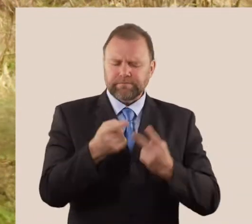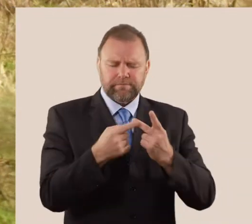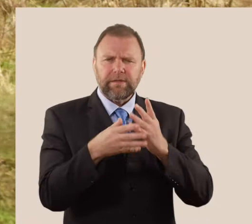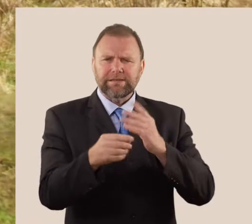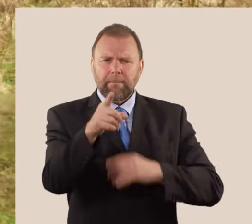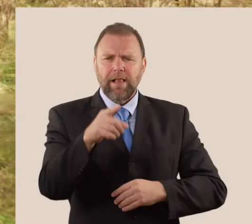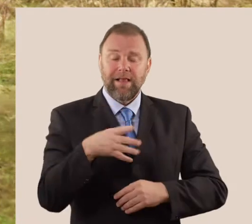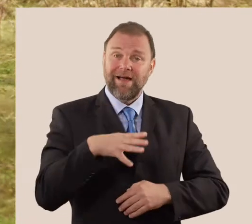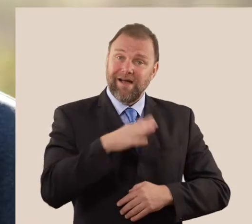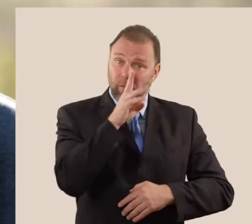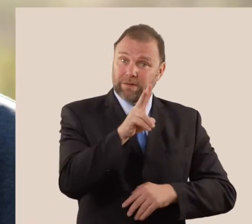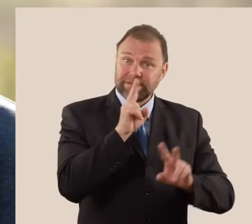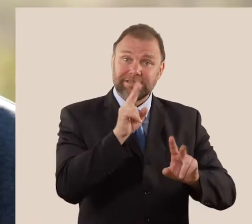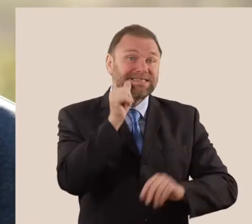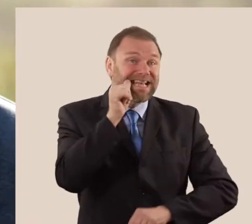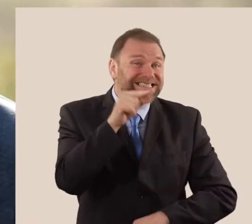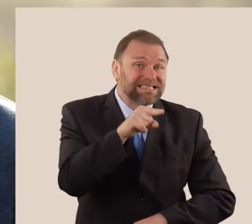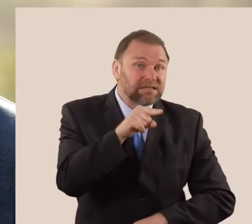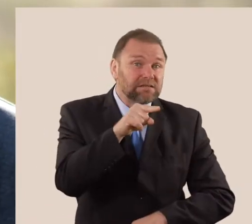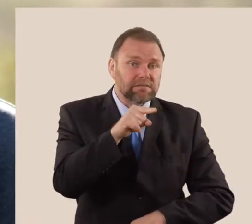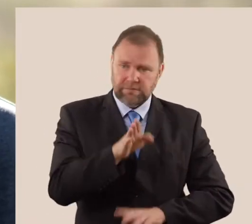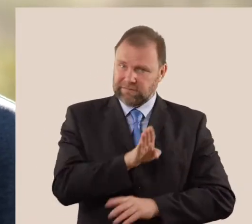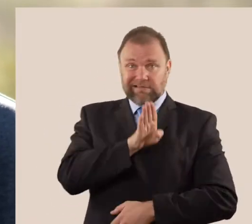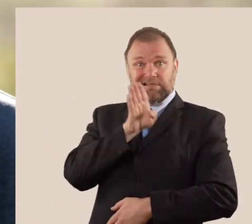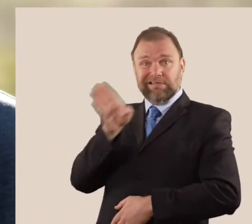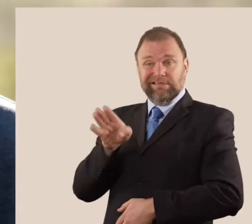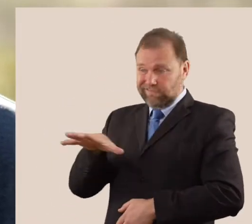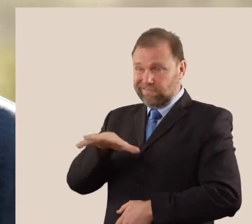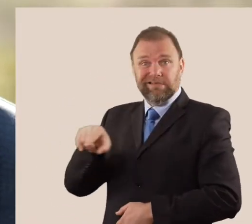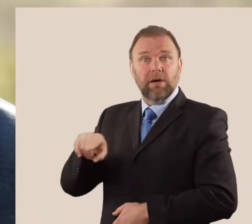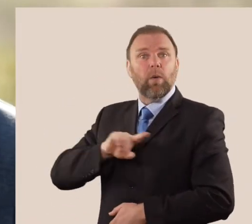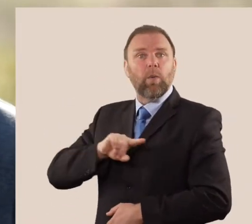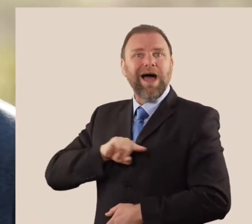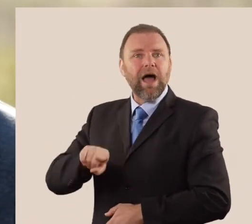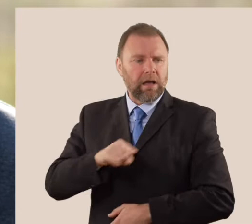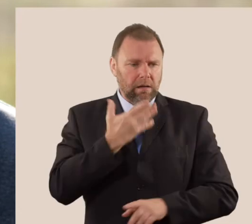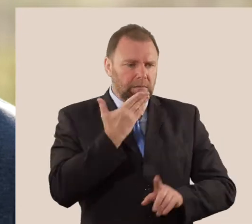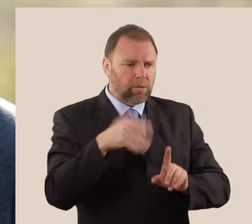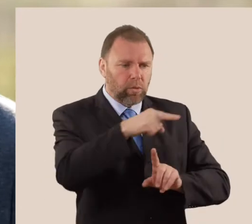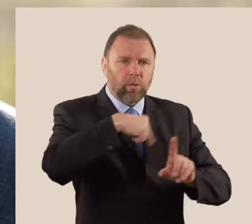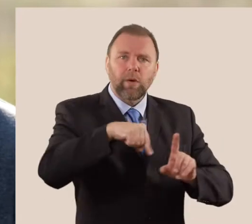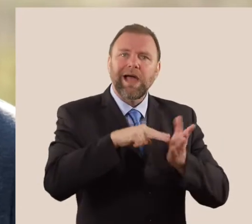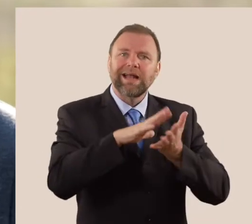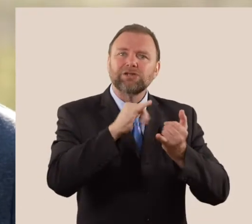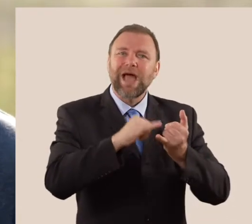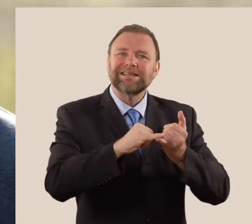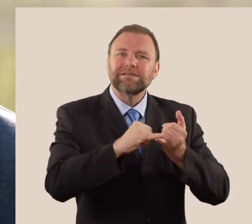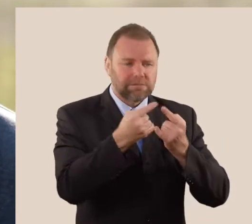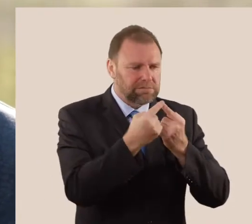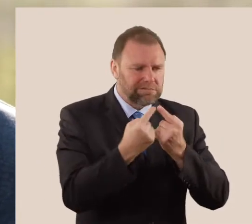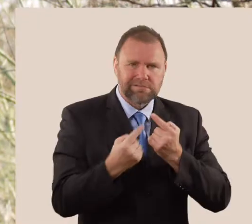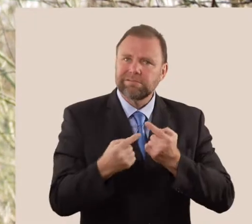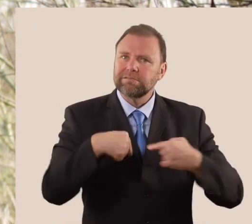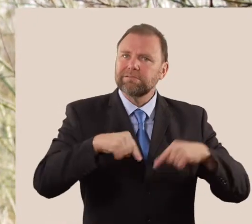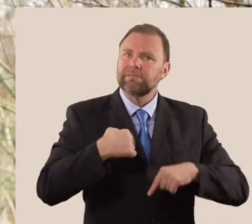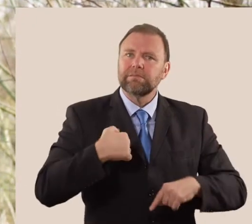arall, os fi moyn gweld dentydd, bydd rhaid i fi mynd i'r dinas, achos bod ddim NHS slot yn 5 milltir o ble